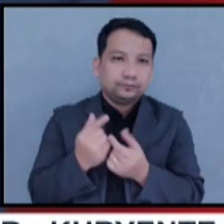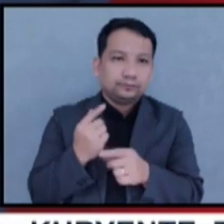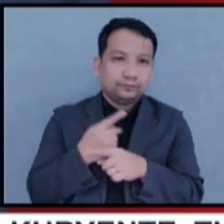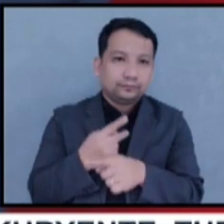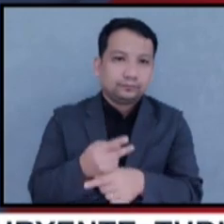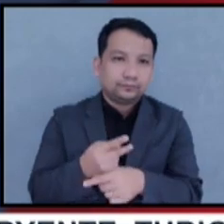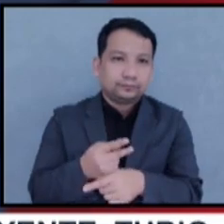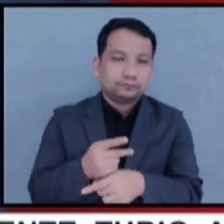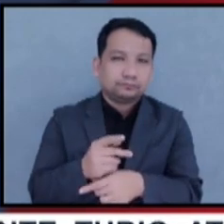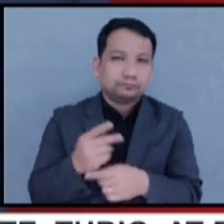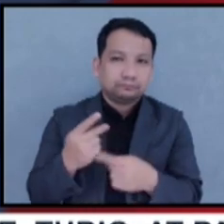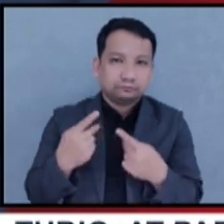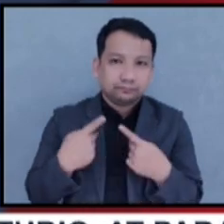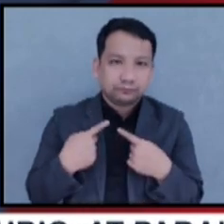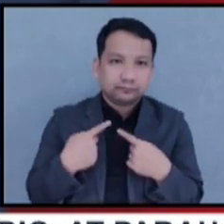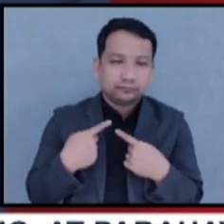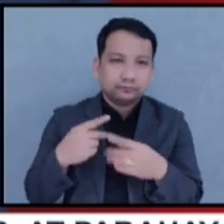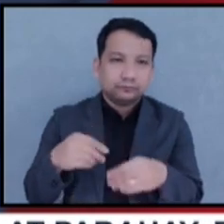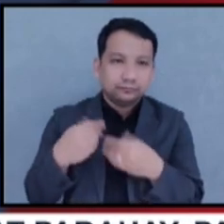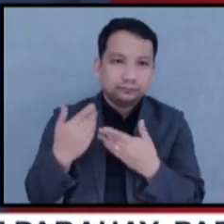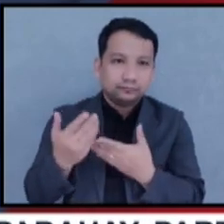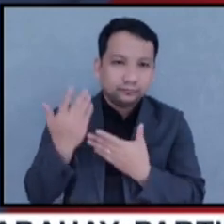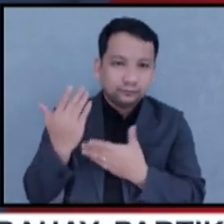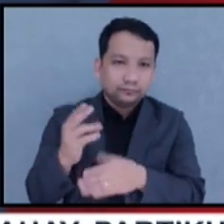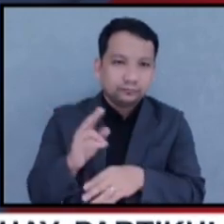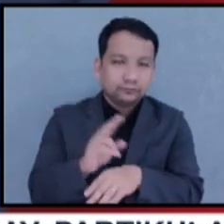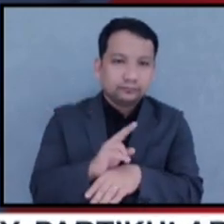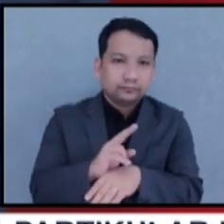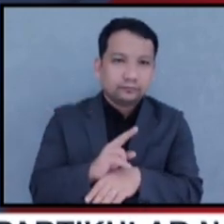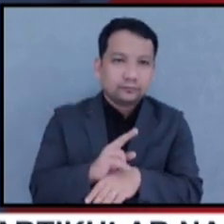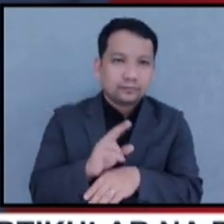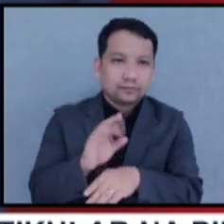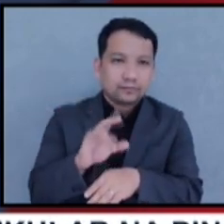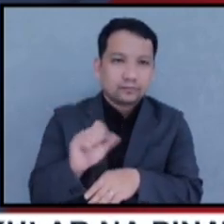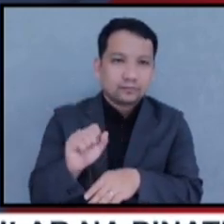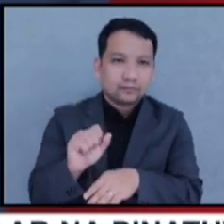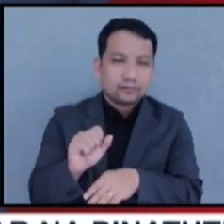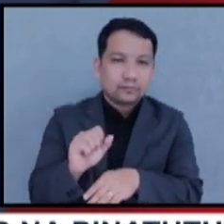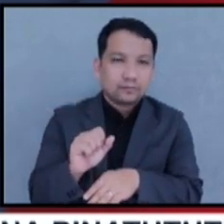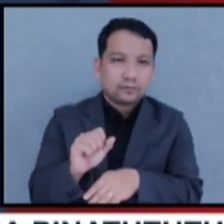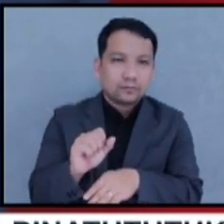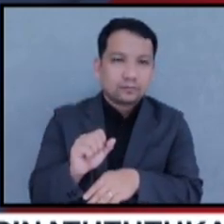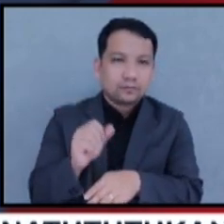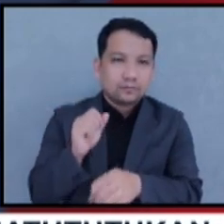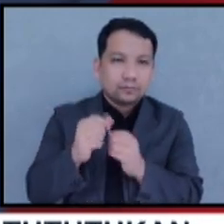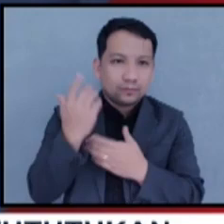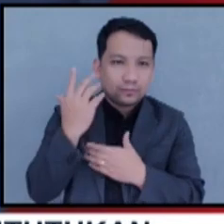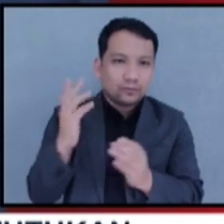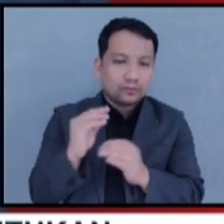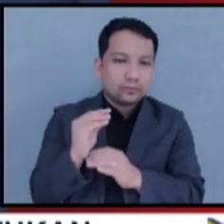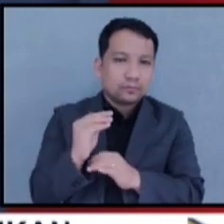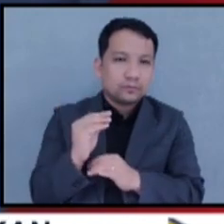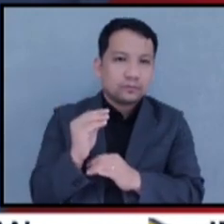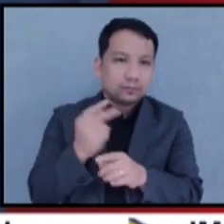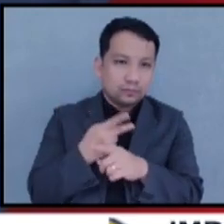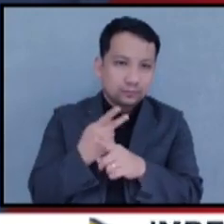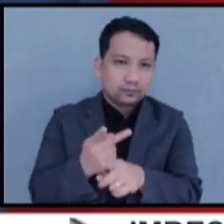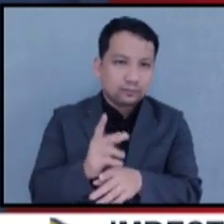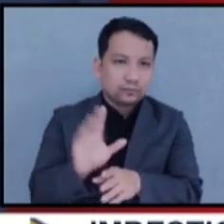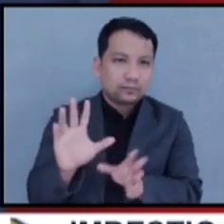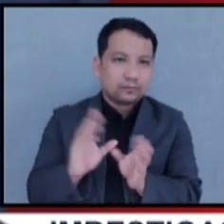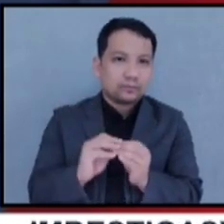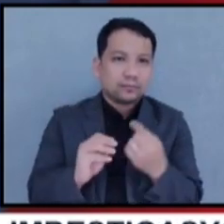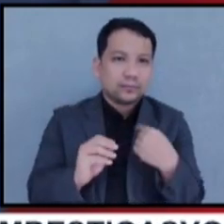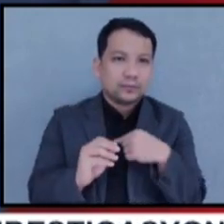produkto. Nagpapahiram po kami under use of frac agreement ng mga equipment para mapaganda po yung production ng kanilang